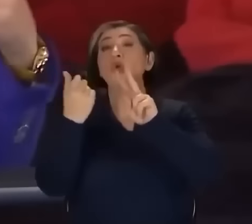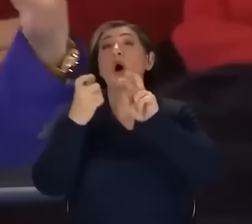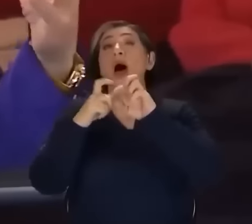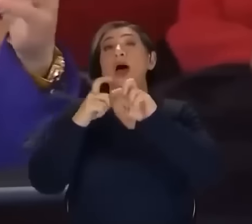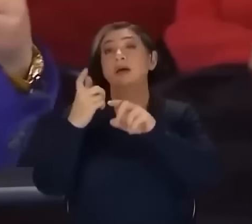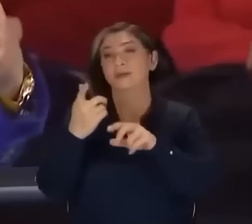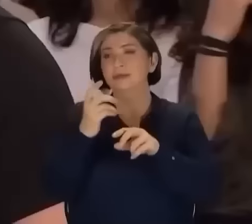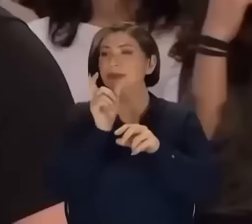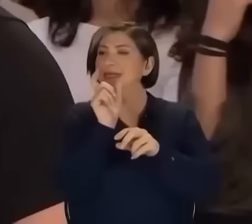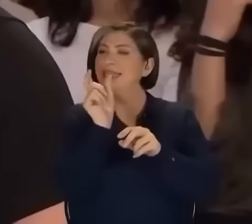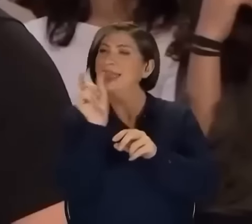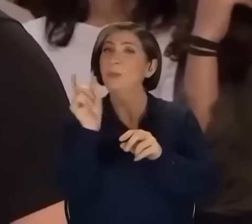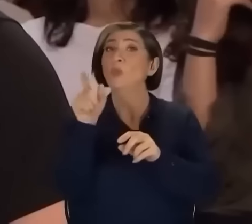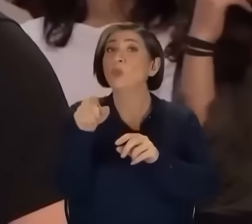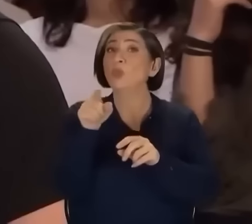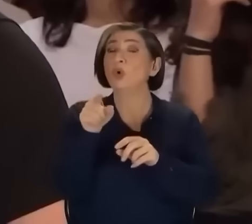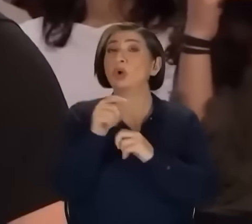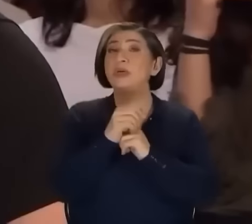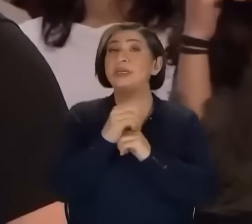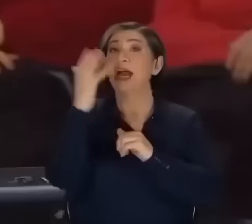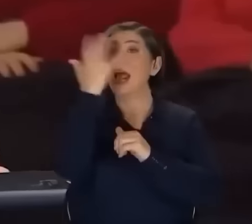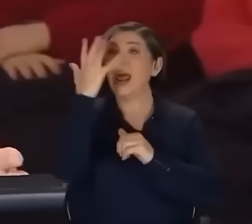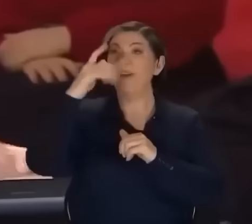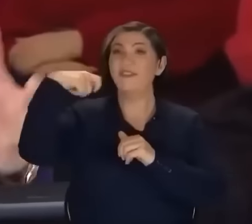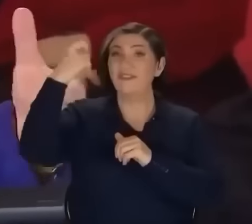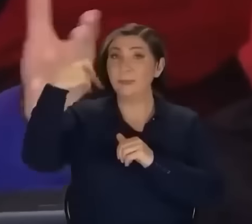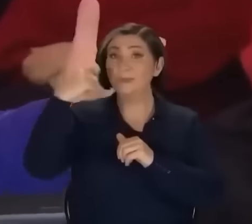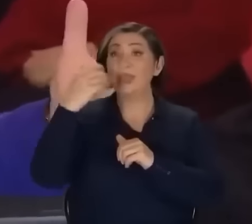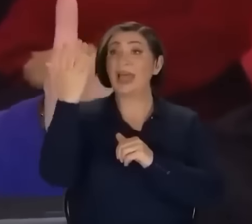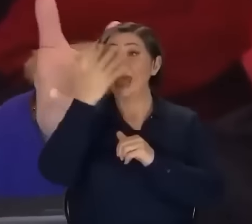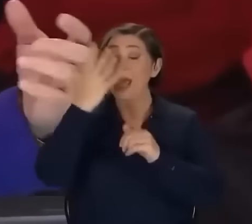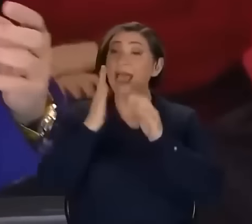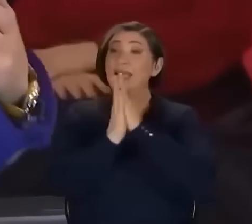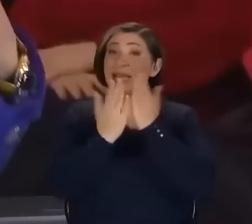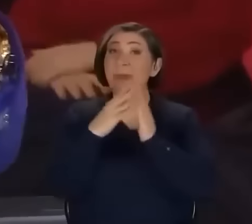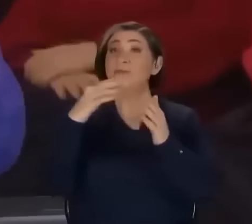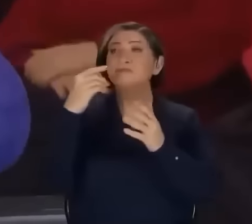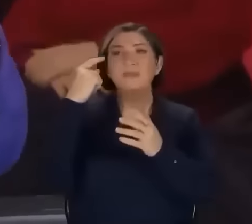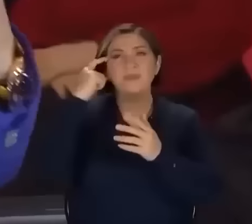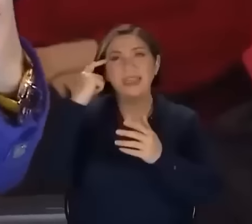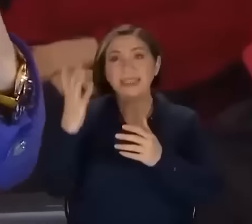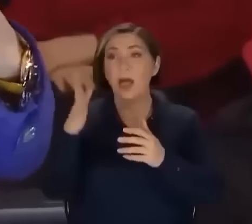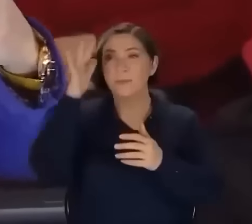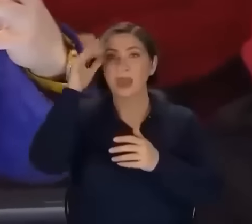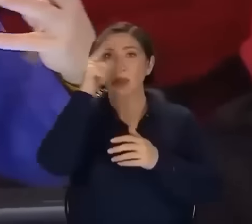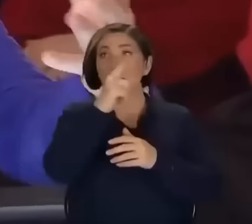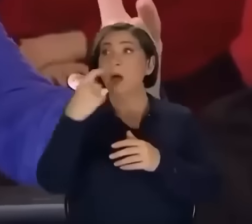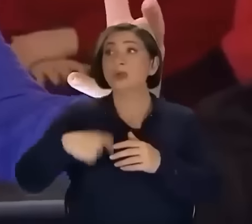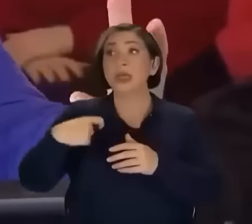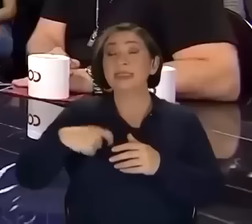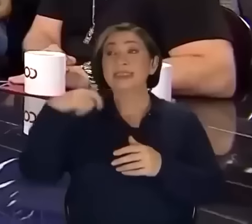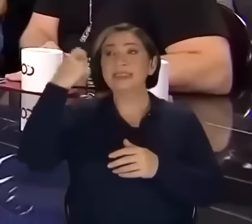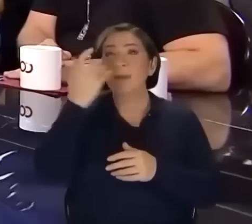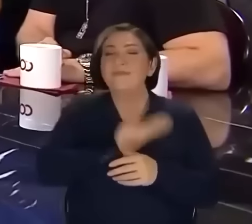frans şanson nuar falan Peki bu karafil meselesi Kara Roman Kara film meselesi Mesela Amerika'da özellikle